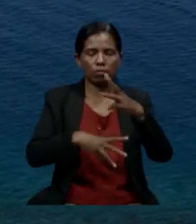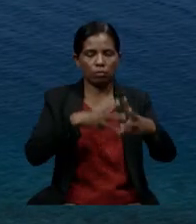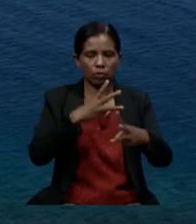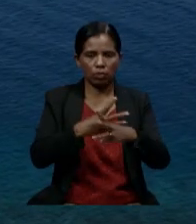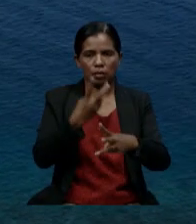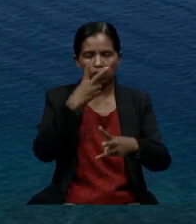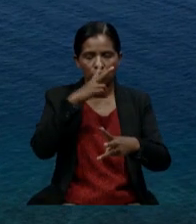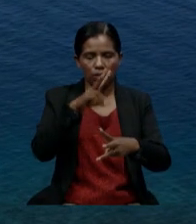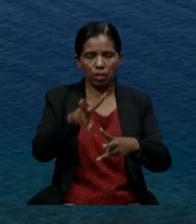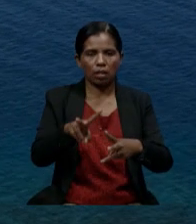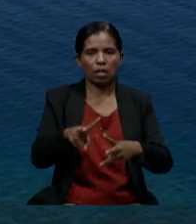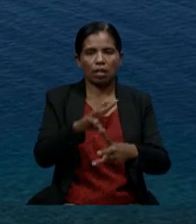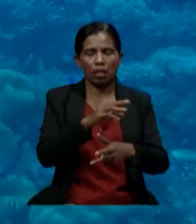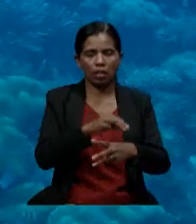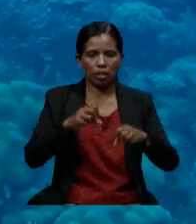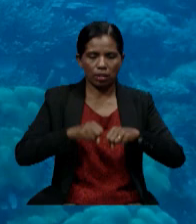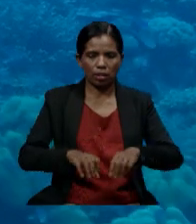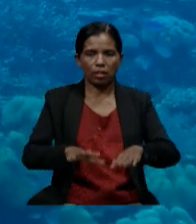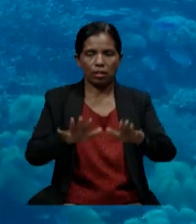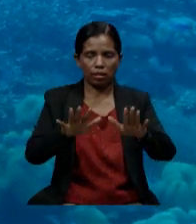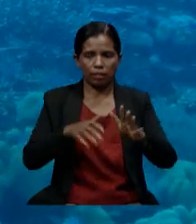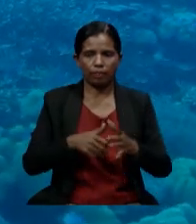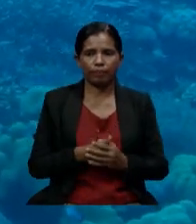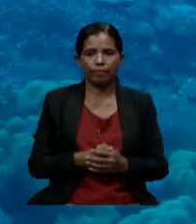ninia biodiversidade marina.